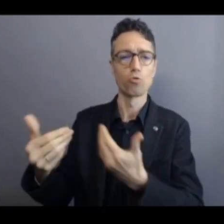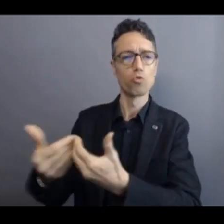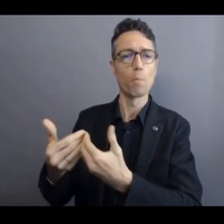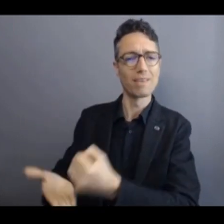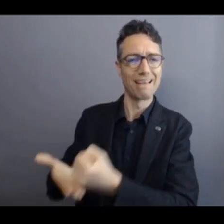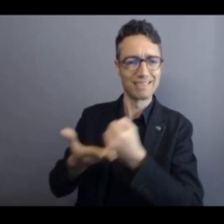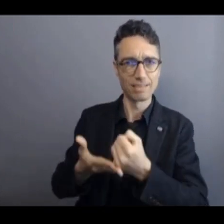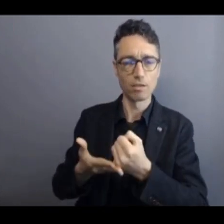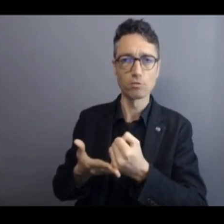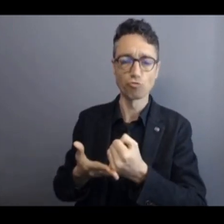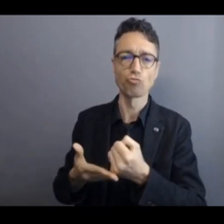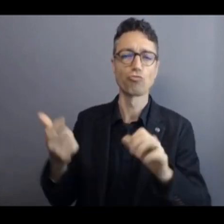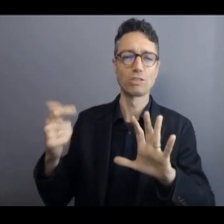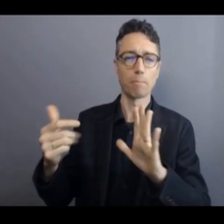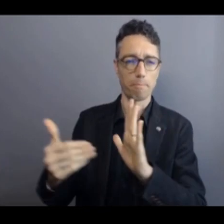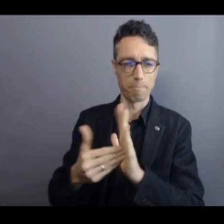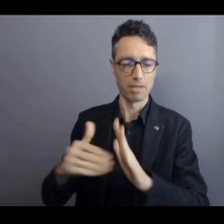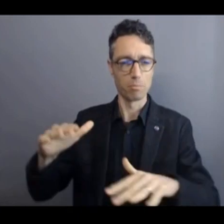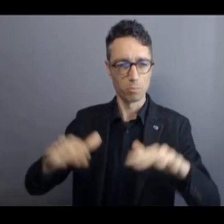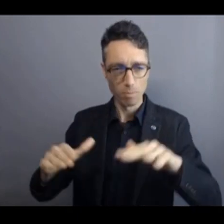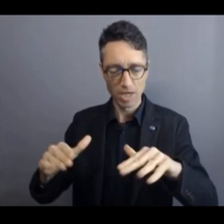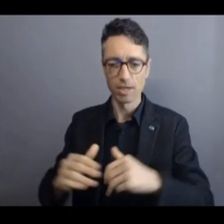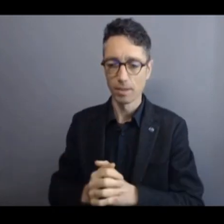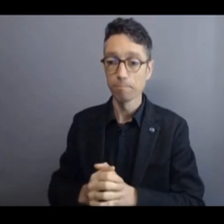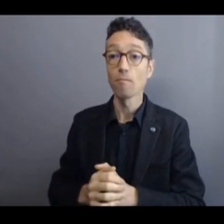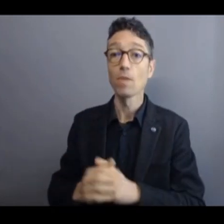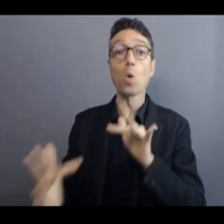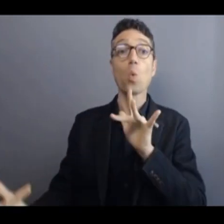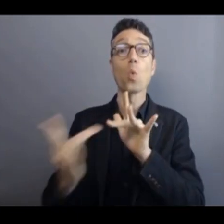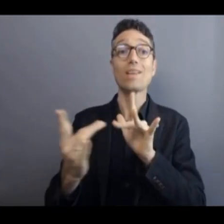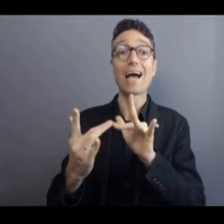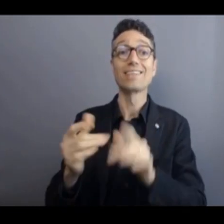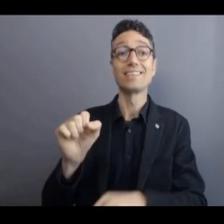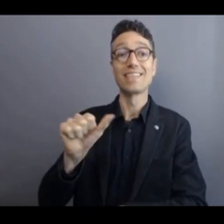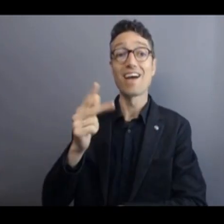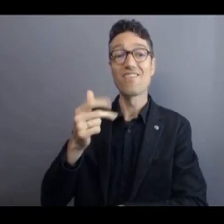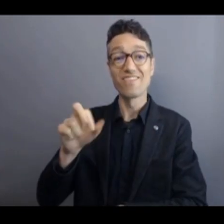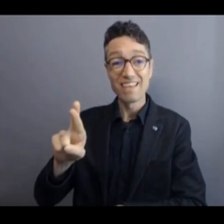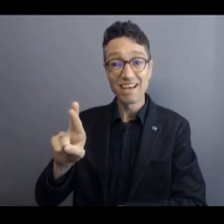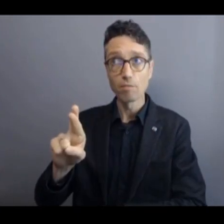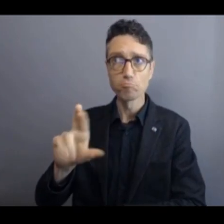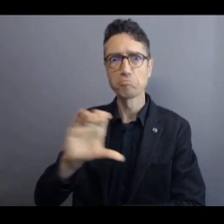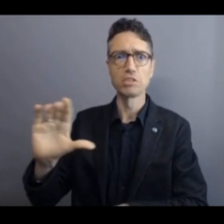100 000 contacts via le service Saphir. Donc on le voit, c'est un service